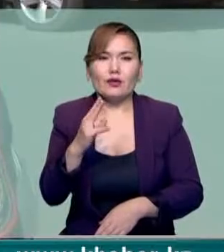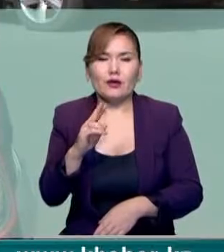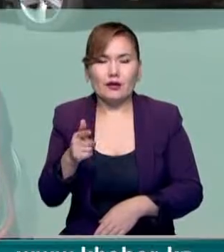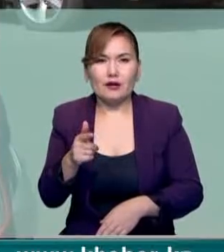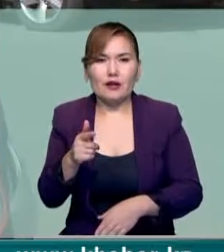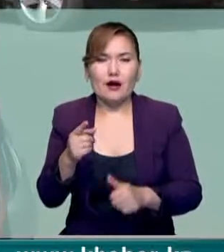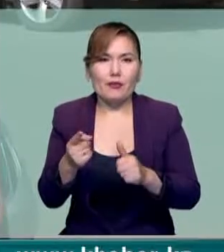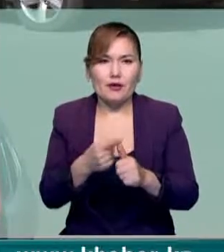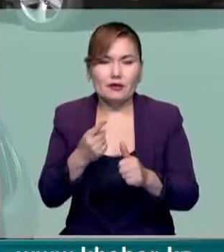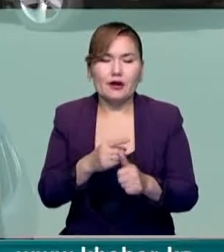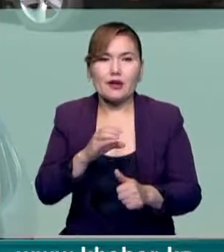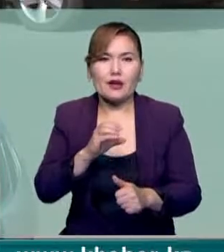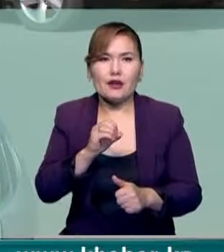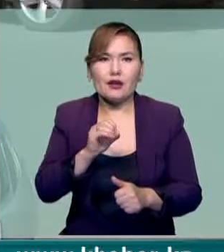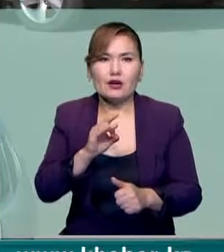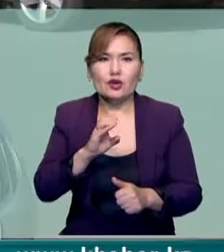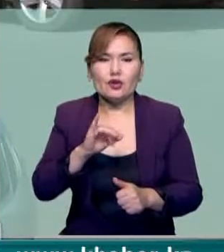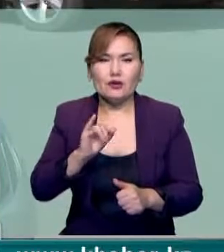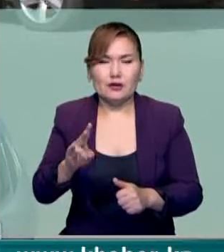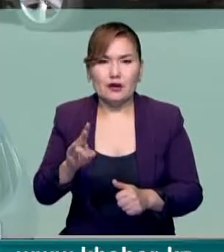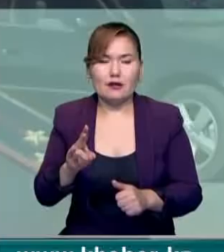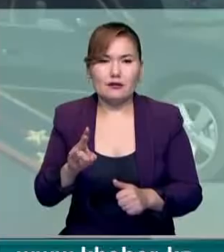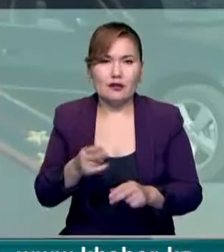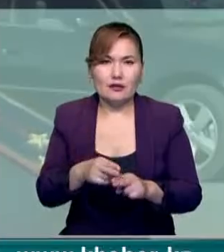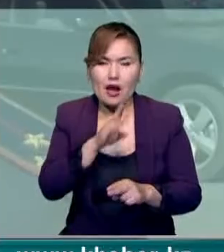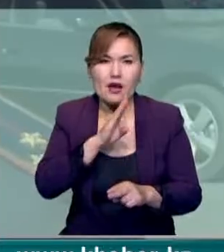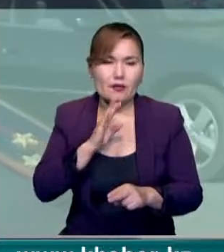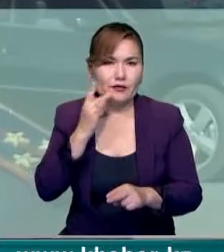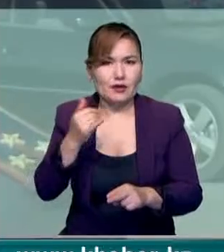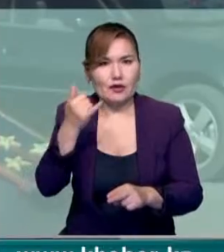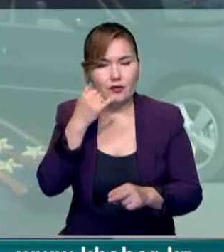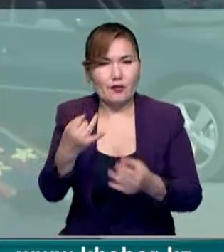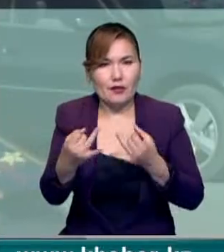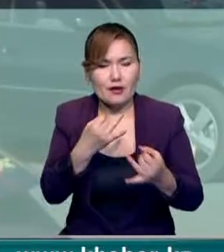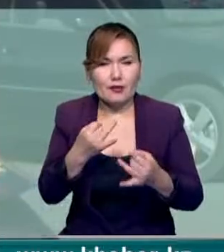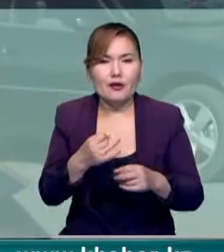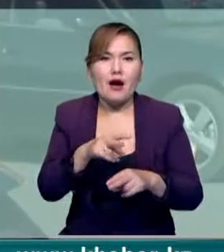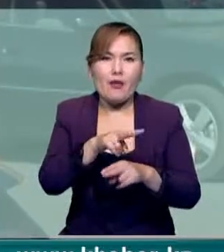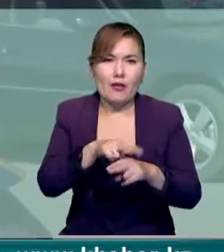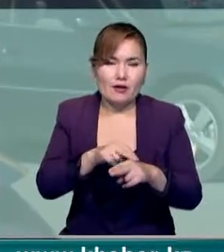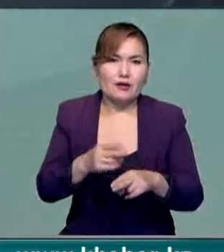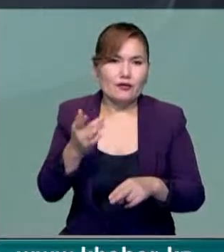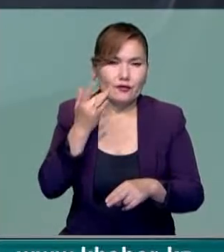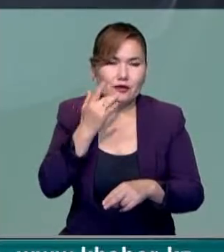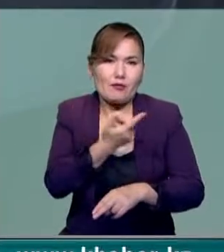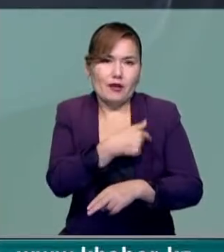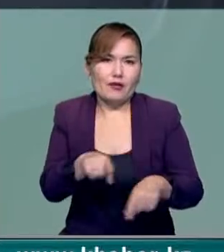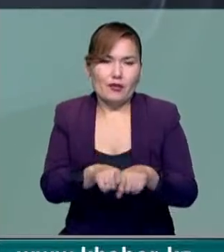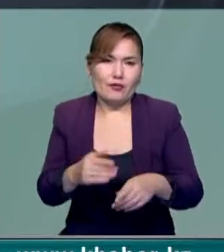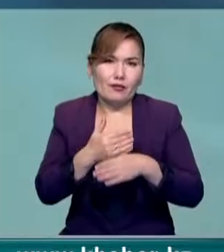Аты қазіргі Ерсұлтан есімін қойдық. Звондап хабарласып тұрдық. Бұл біздің жұмыс болғаннан кейін, парыз болғаннан кейін соған жұмыс